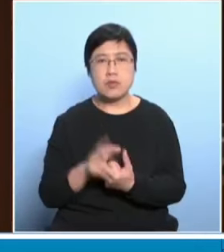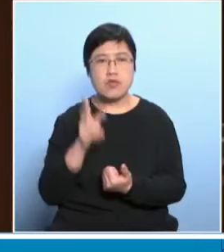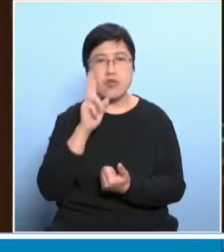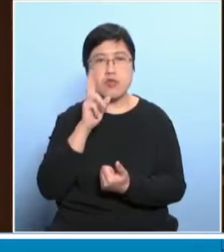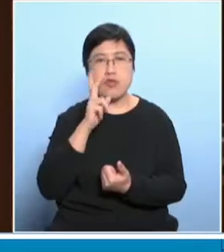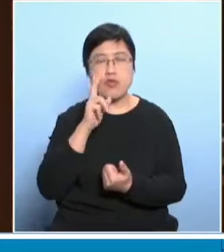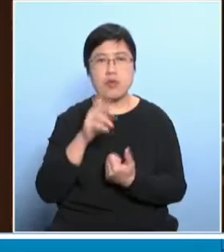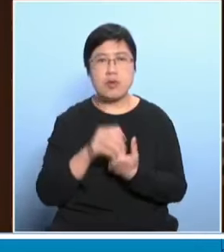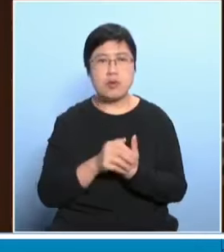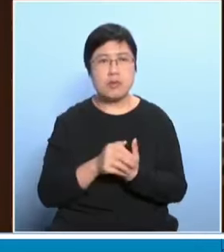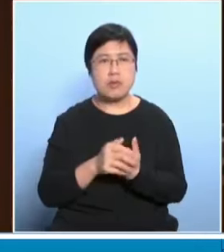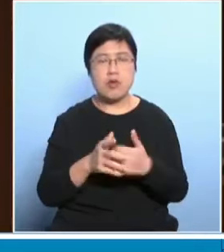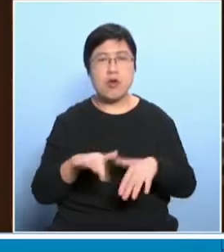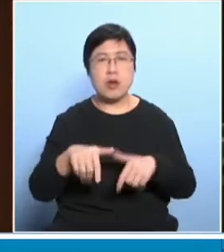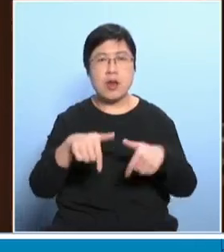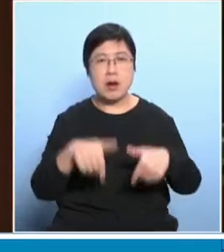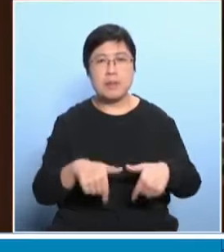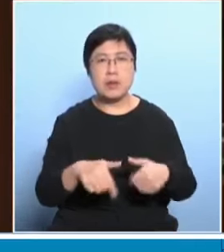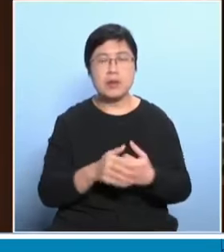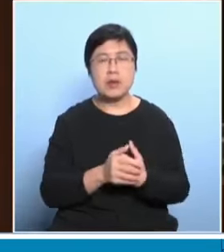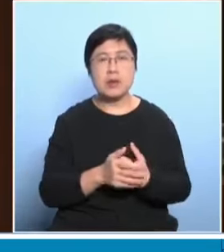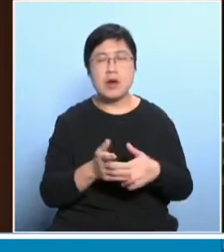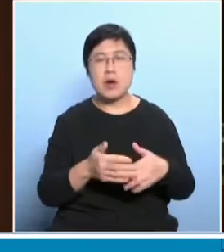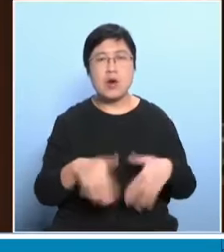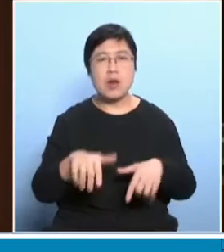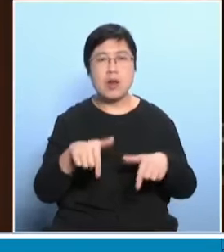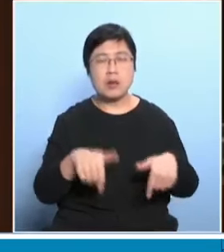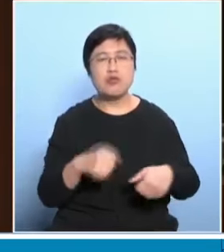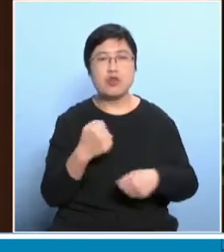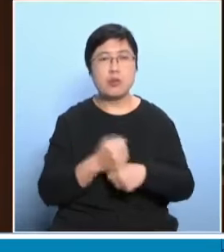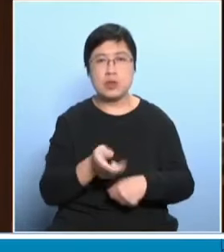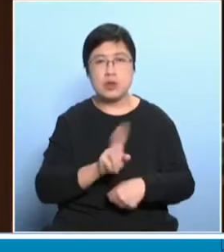似海南的做法，海南呢就有